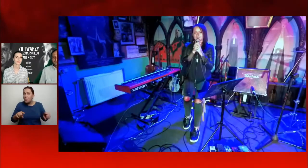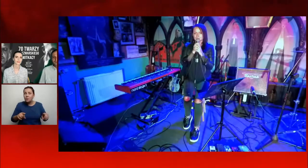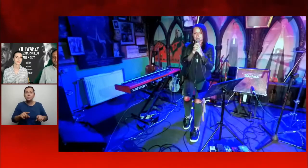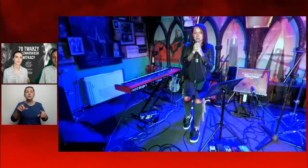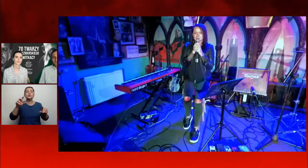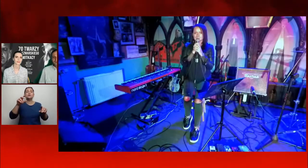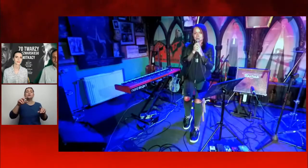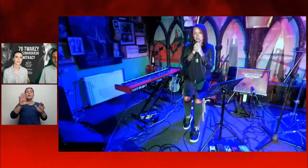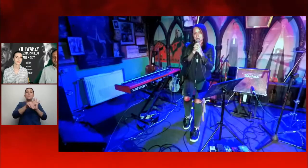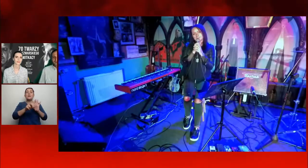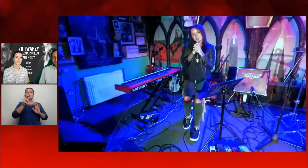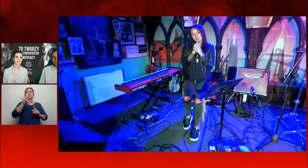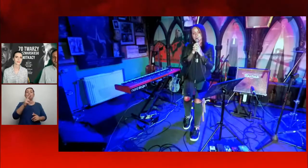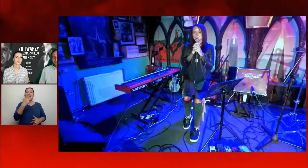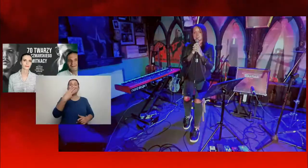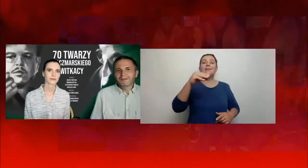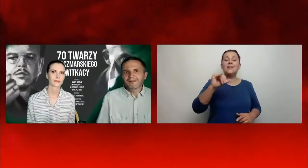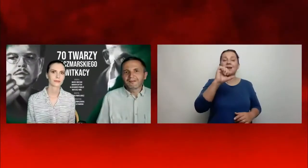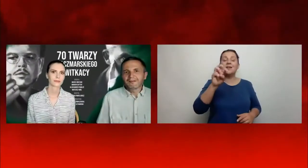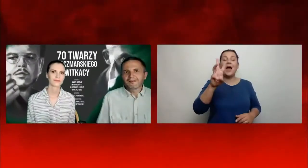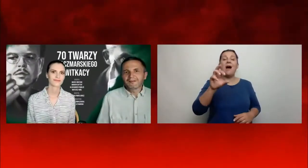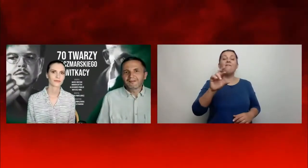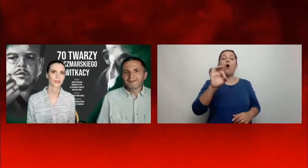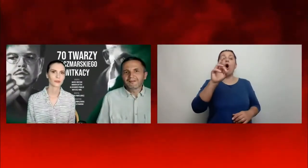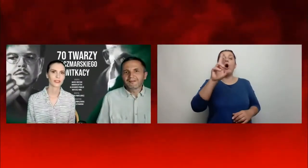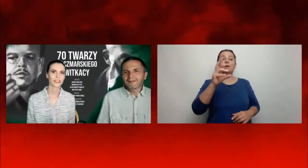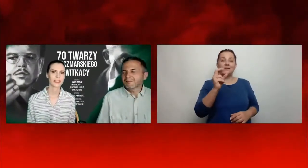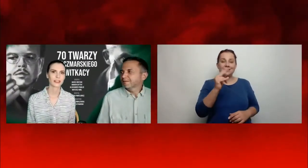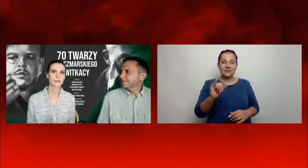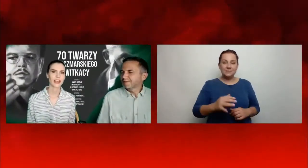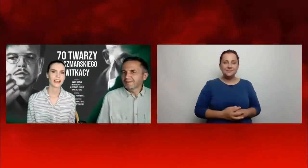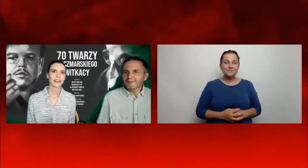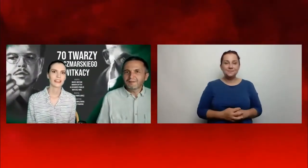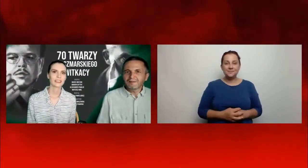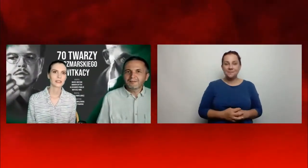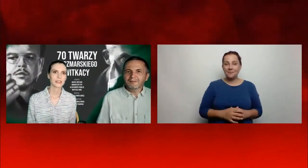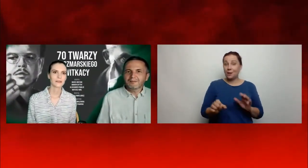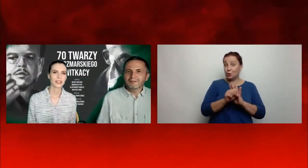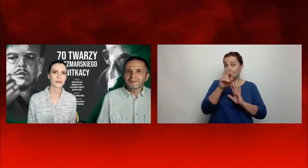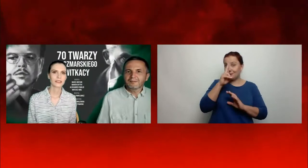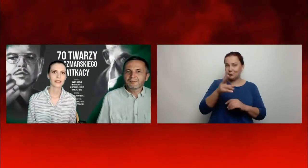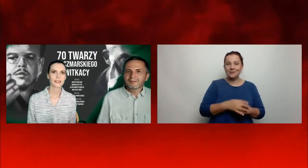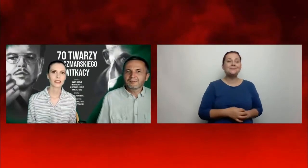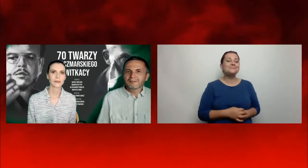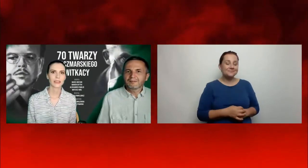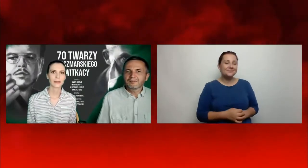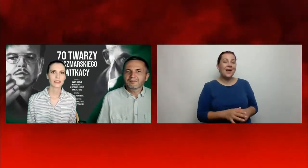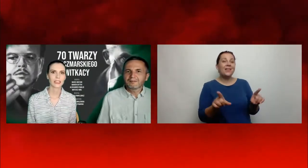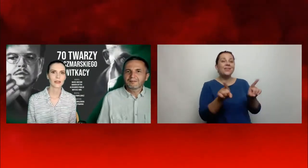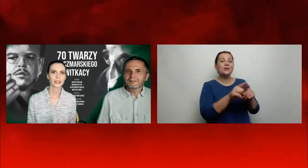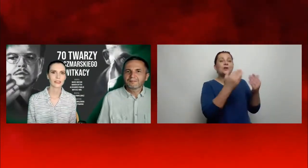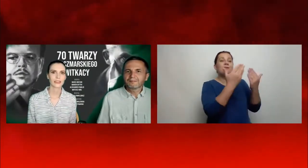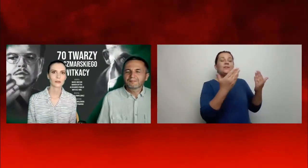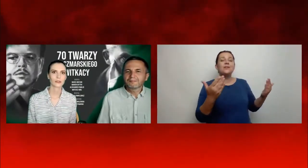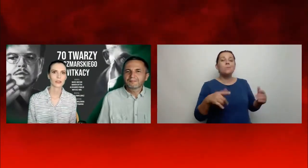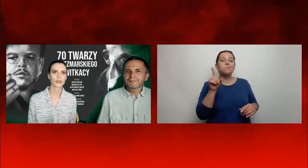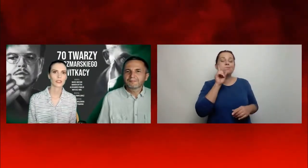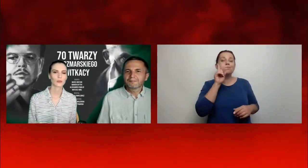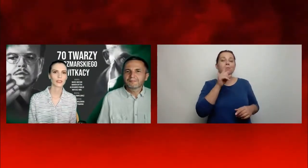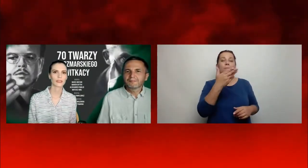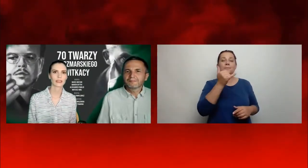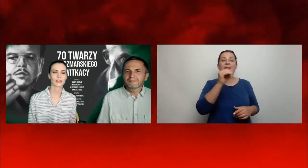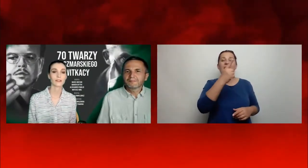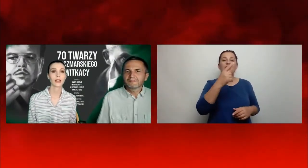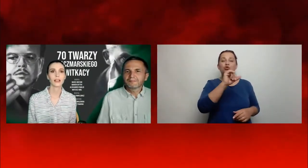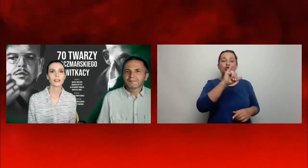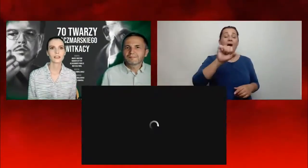Jaworkach. Do zobaczenia, do usłyszenia po audycji. Do zobaczenia. Tymczasem witamy także pana Macieja Mieziana, kustosza